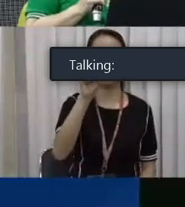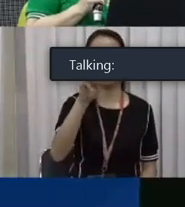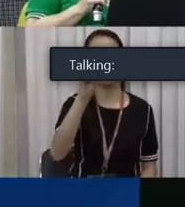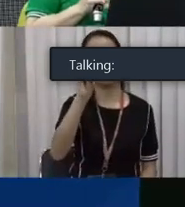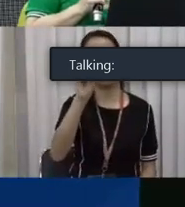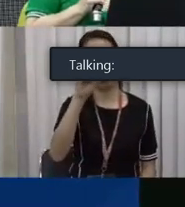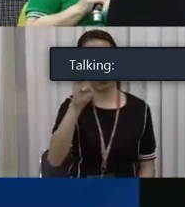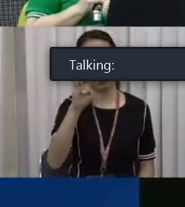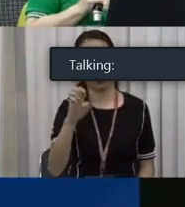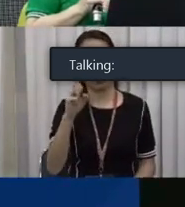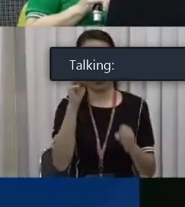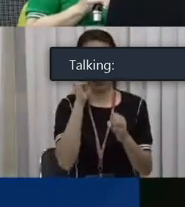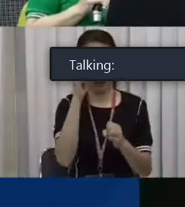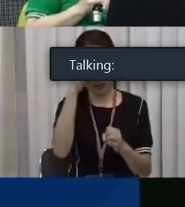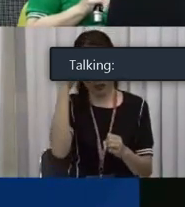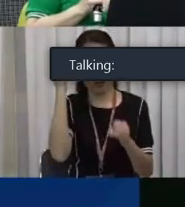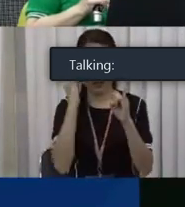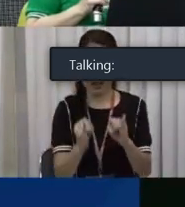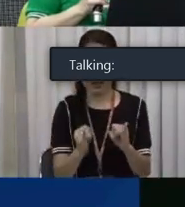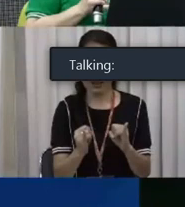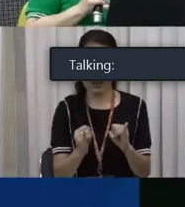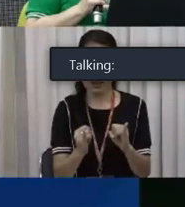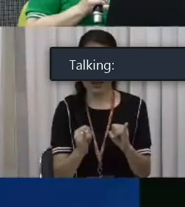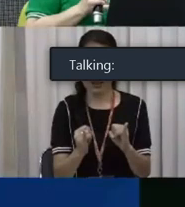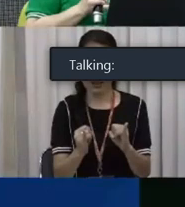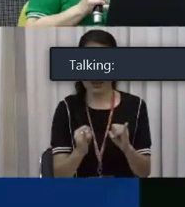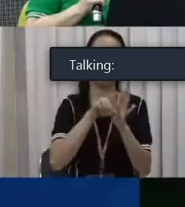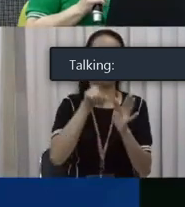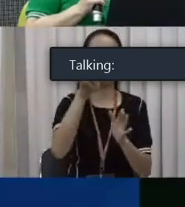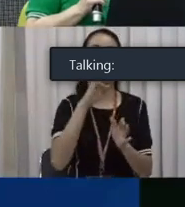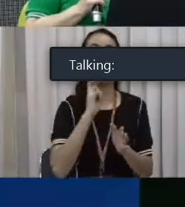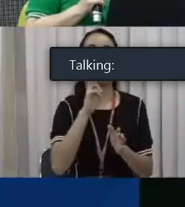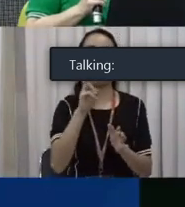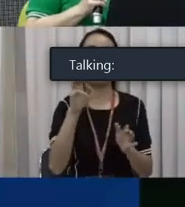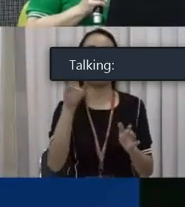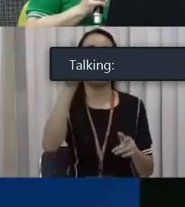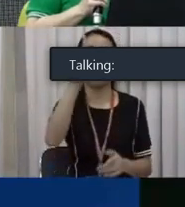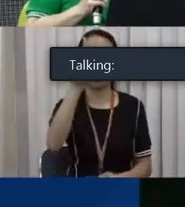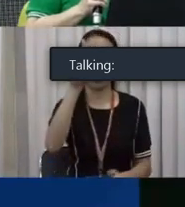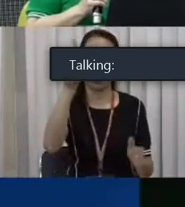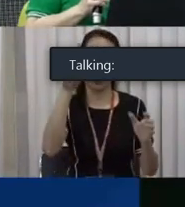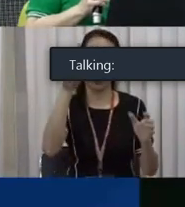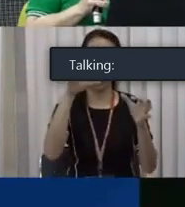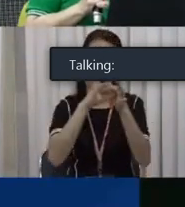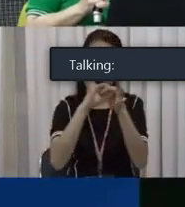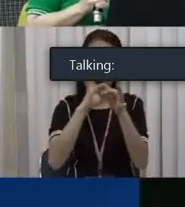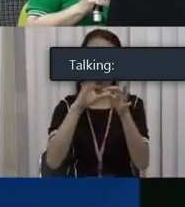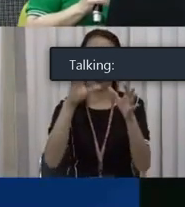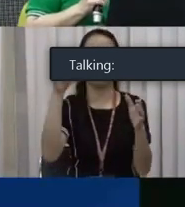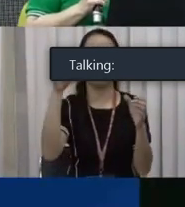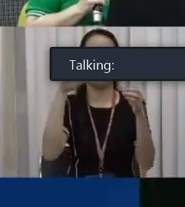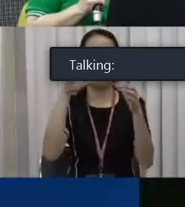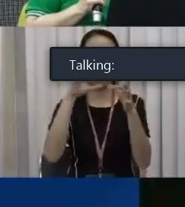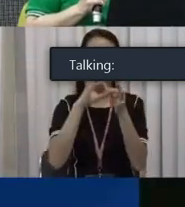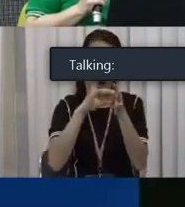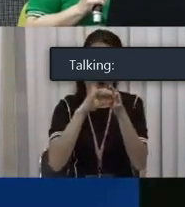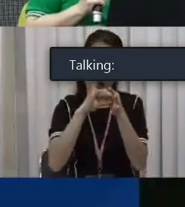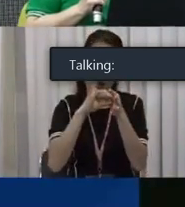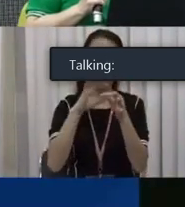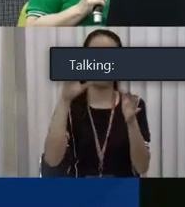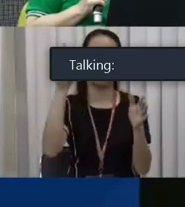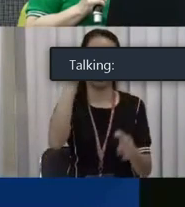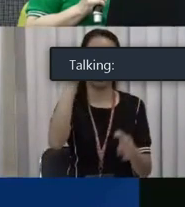mga importante nga document pwede sad nimo i-save online, no? Kanang kuan lang pod siya, kanang ma-protected lang pod siya